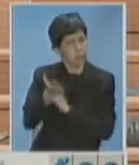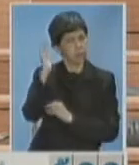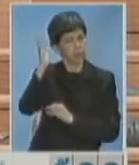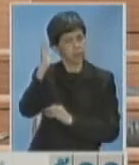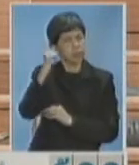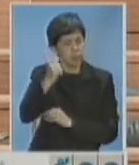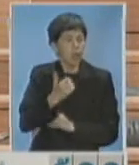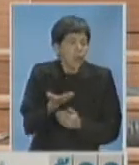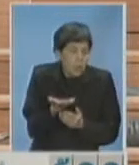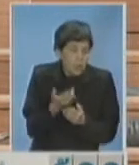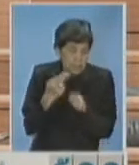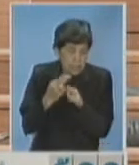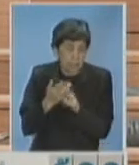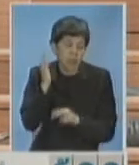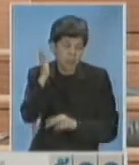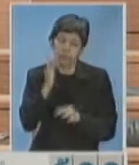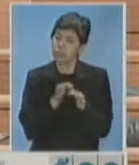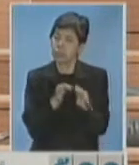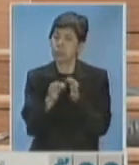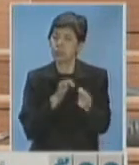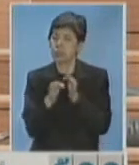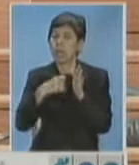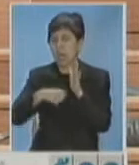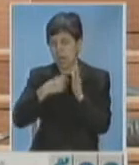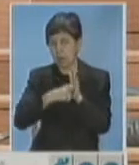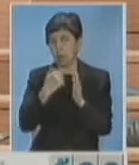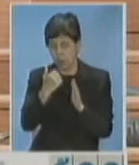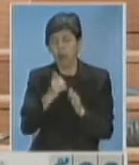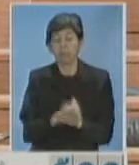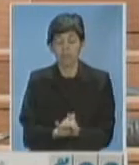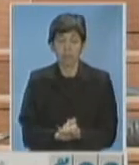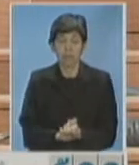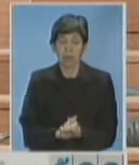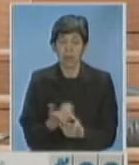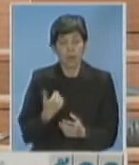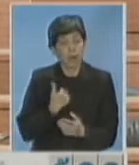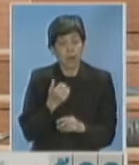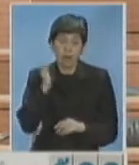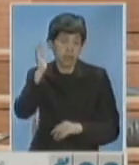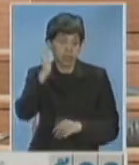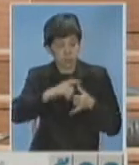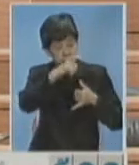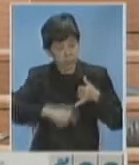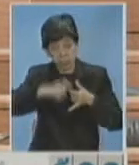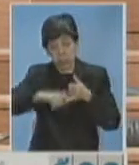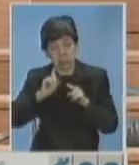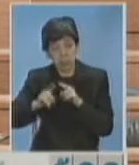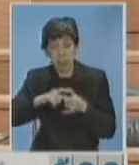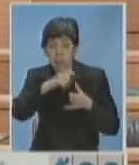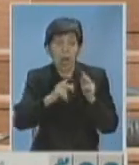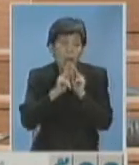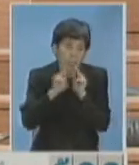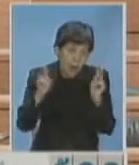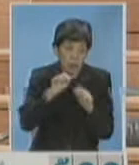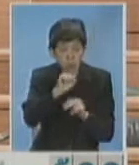องขออนุญาตที่เอ่ยนามเนี่ยได้ชี้แจงแสดงเหตุผลซึ่งแน่นอนครับรูปแบบของการอภิปรายของกรรมธิ